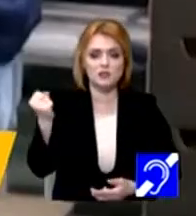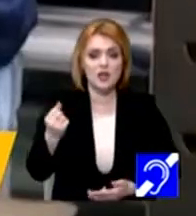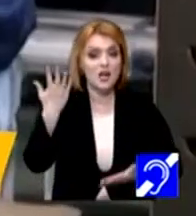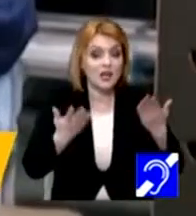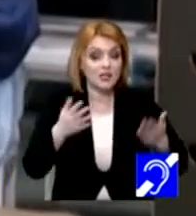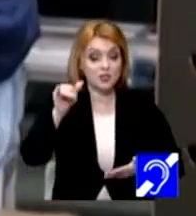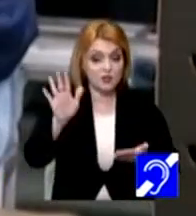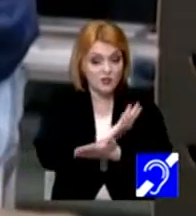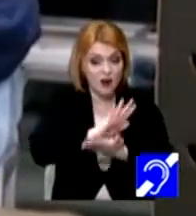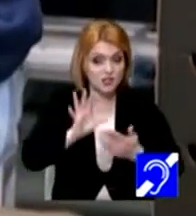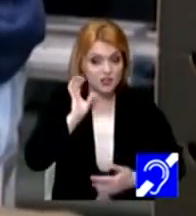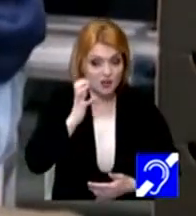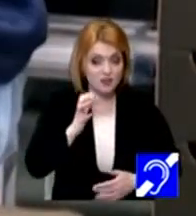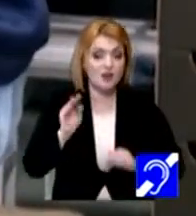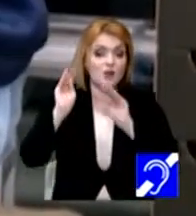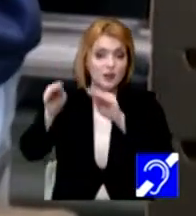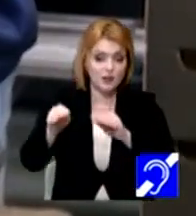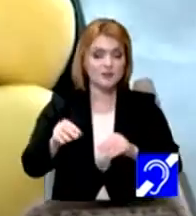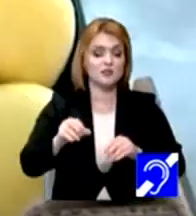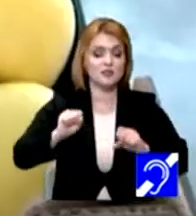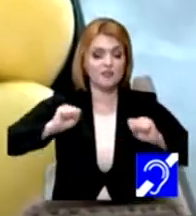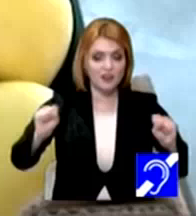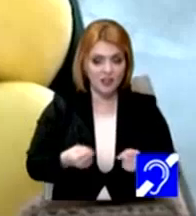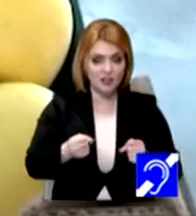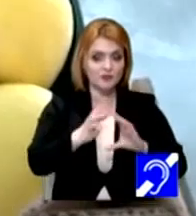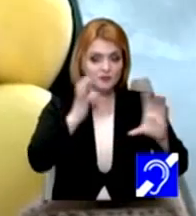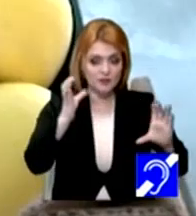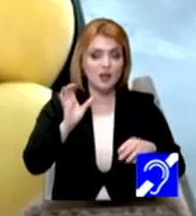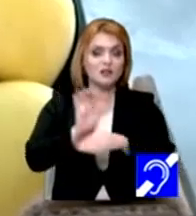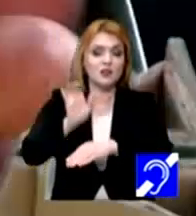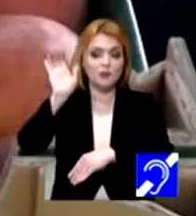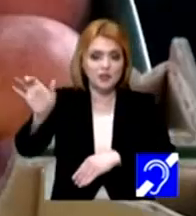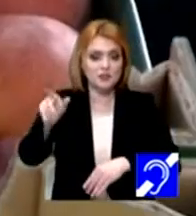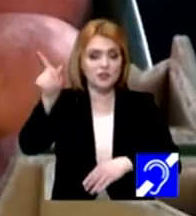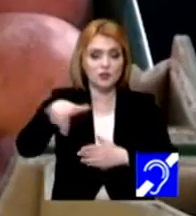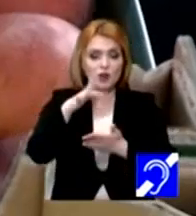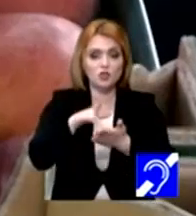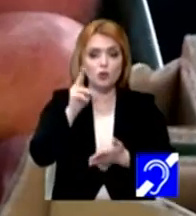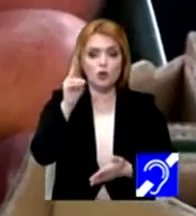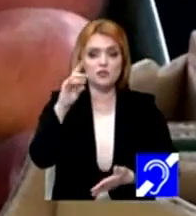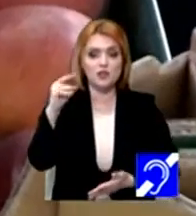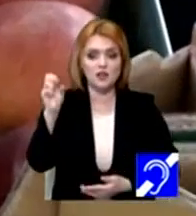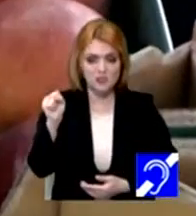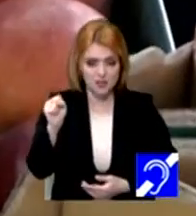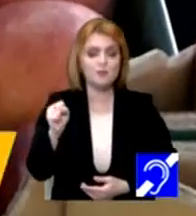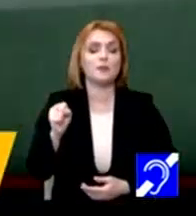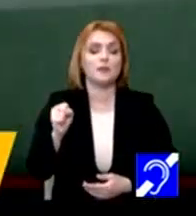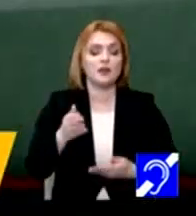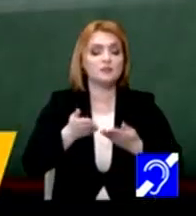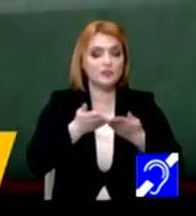calitativ, încărcați în camion frigorific, îl trimiteți în Constanța și acolo se transbordează. Dar este altă problemă foarte